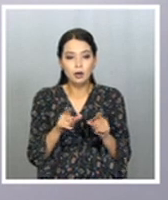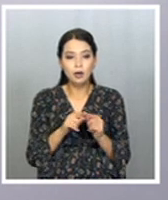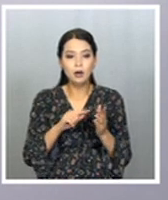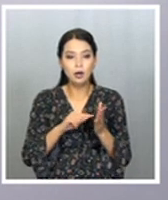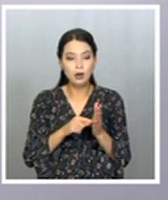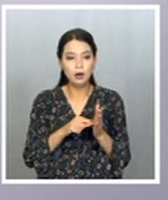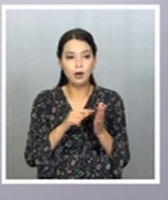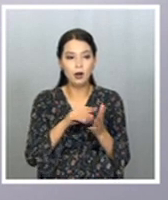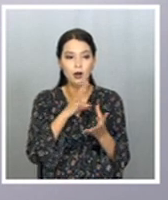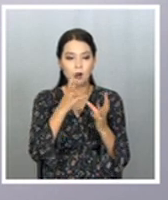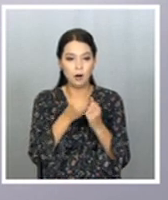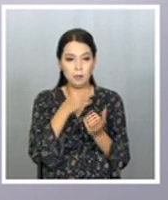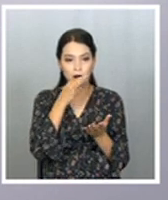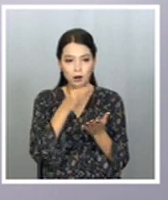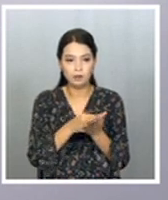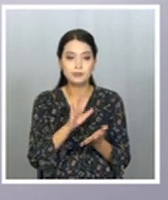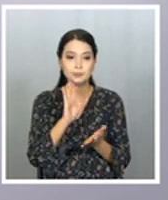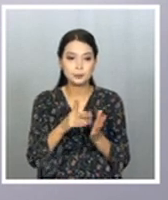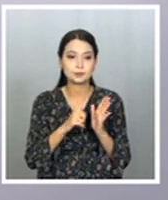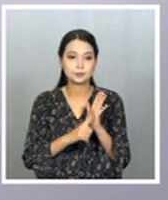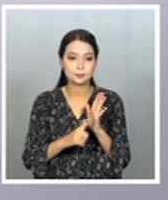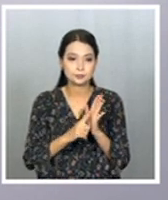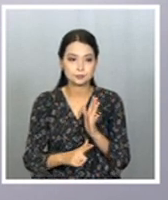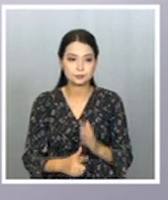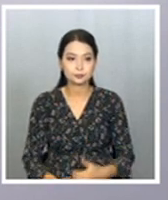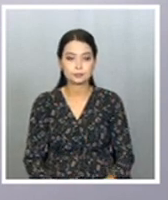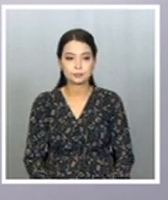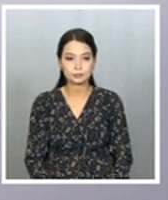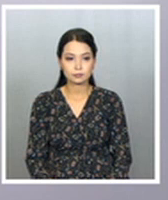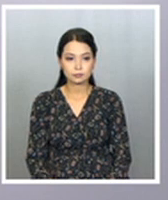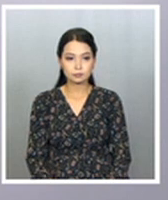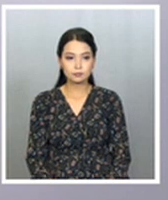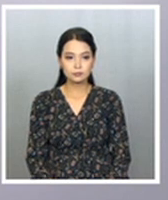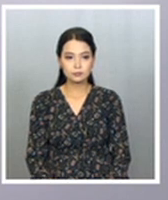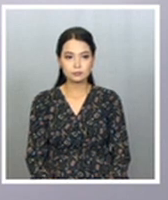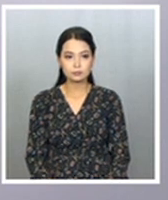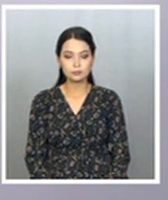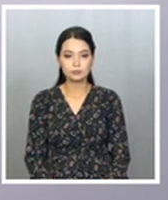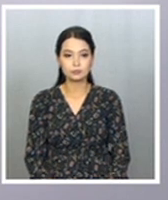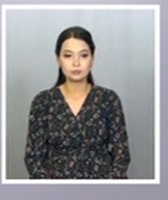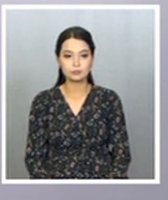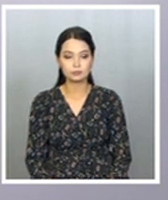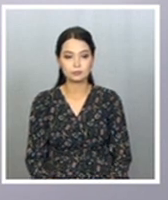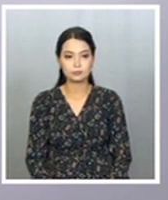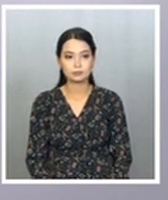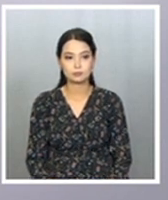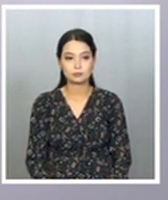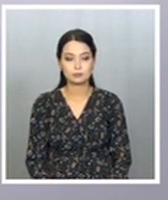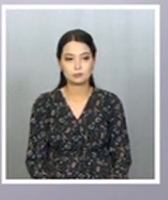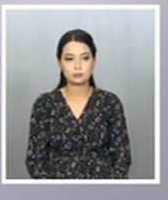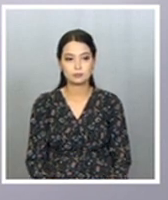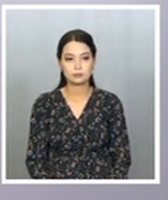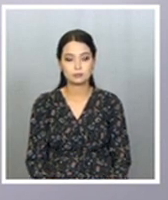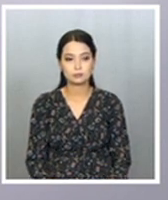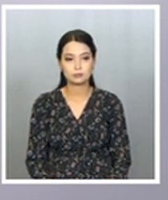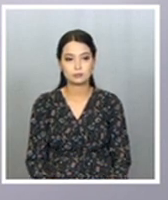6 болады, алымындағы 6 мен қысқартамыз. 4 пен 8 қысқарады, алымында 2 қалады. Сонда 5 пен 7-нің көбейтіндісі